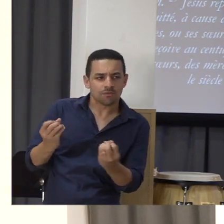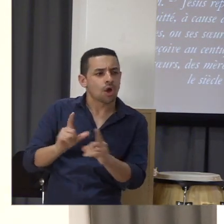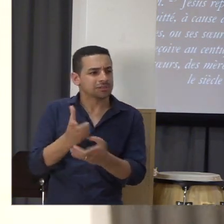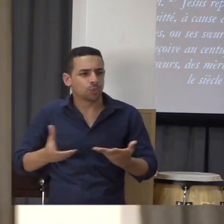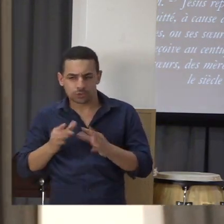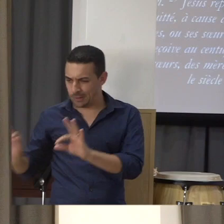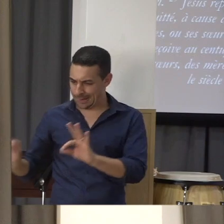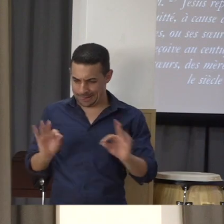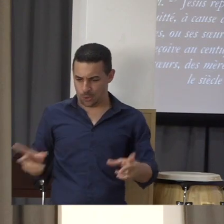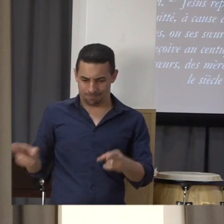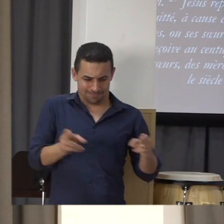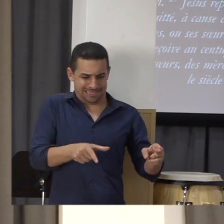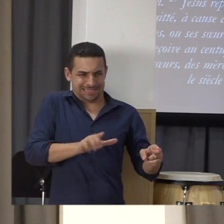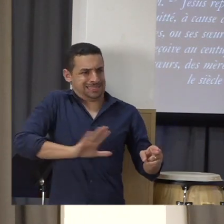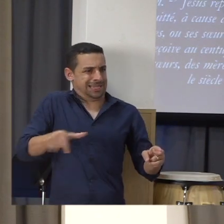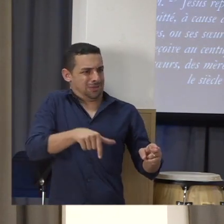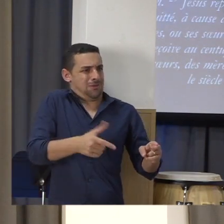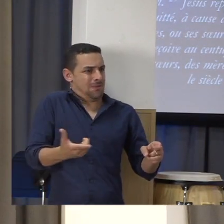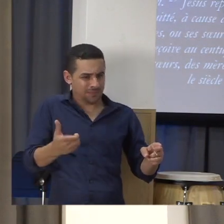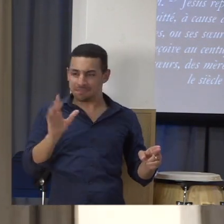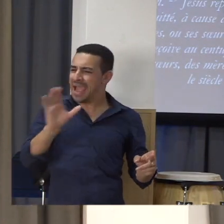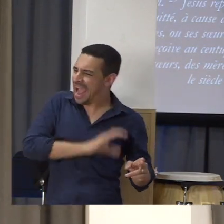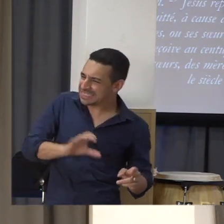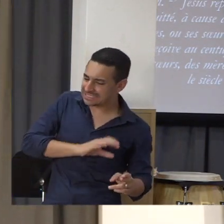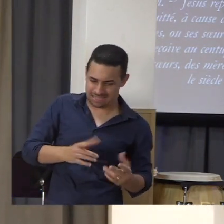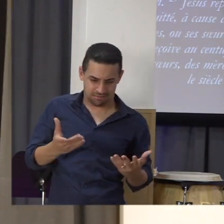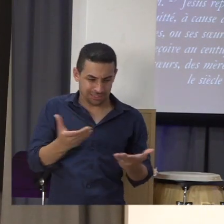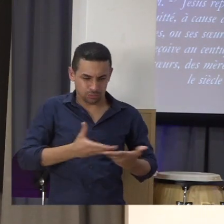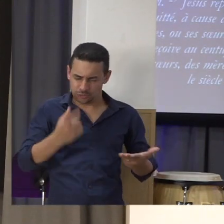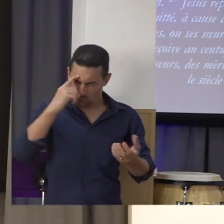mais prenez ce récit, mettez-le dans un contexte de quelqu'un qui a des frustrations.